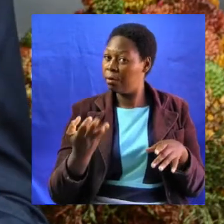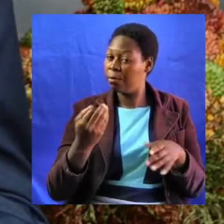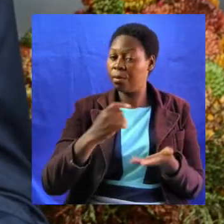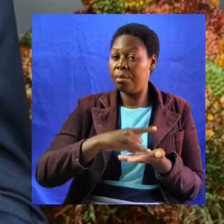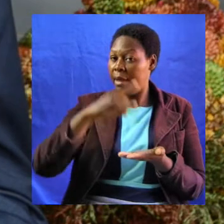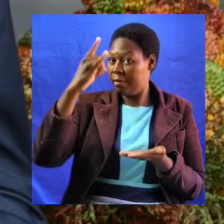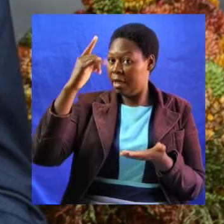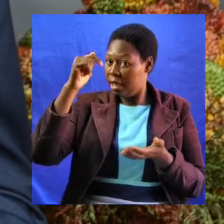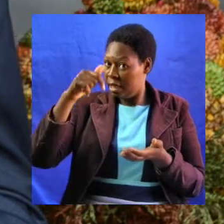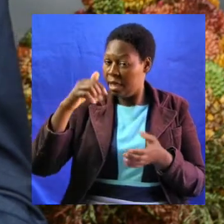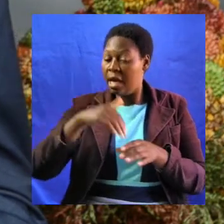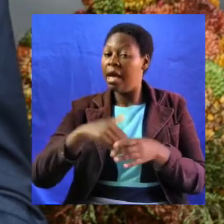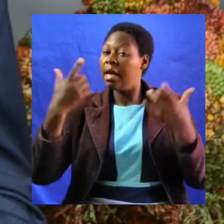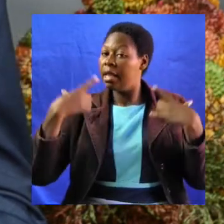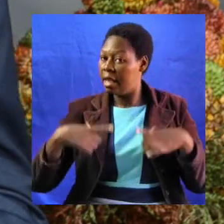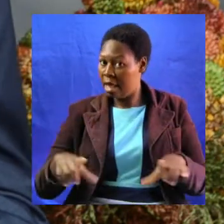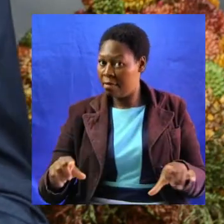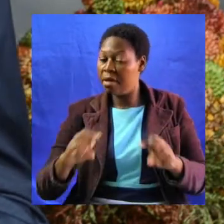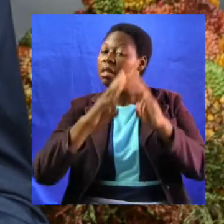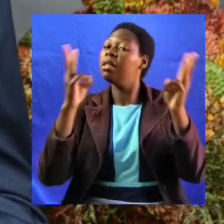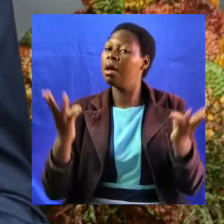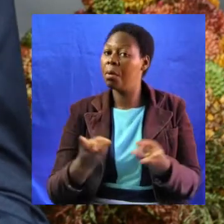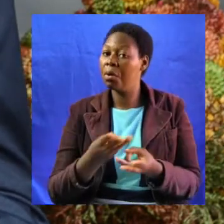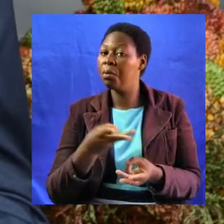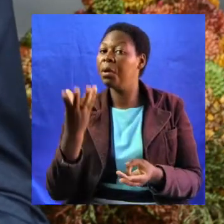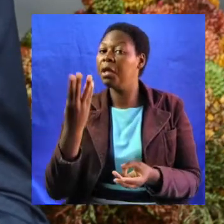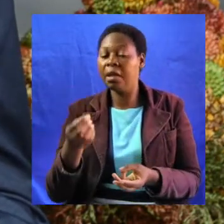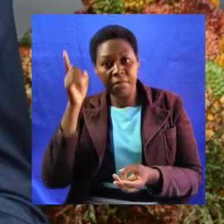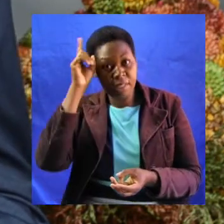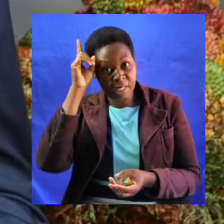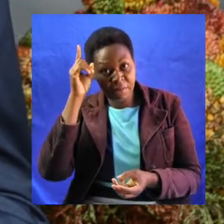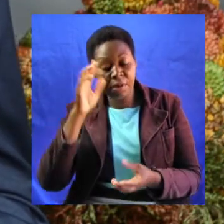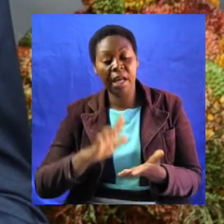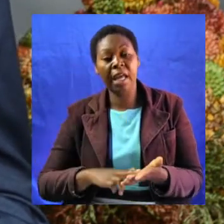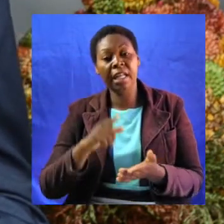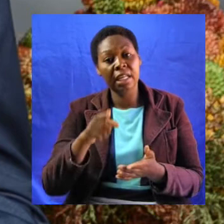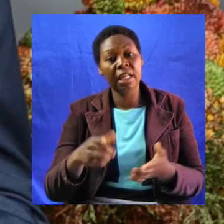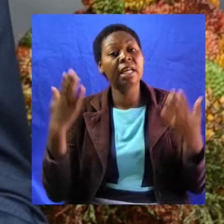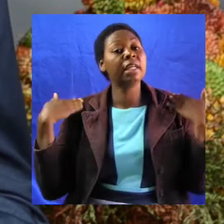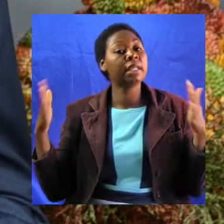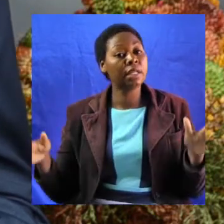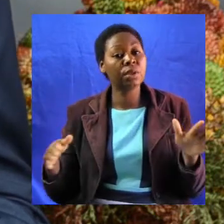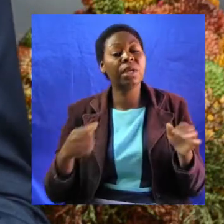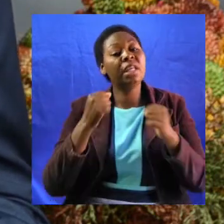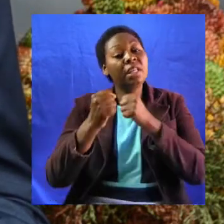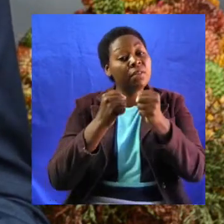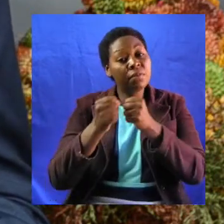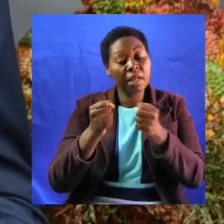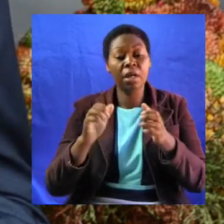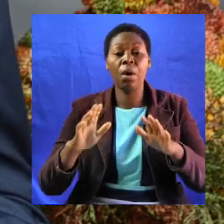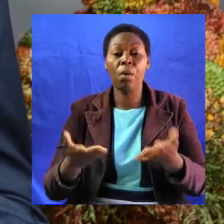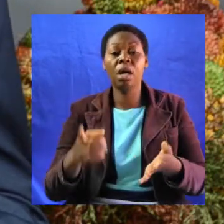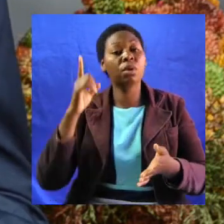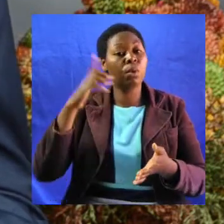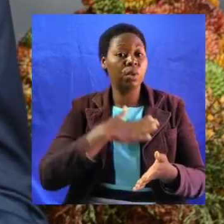pano pasi pana Satani nengirozi dzake. Yes. Vanorwisa zvinodiwa naMwari. Yes. Saka mashandira aiita